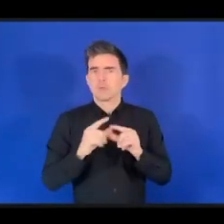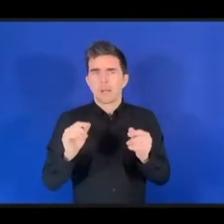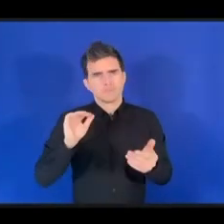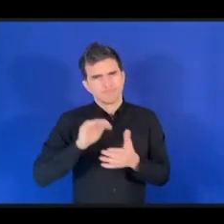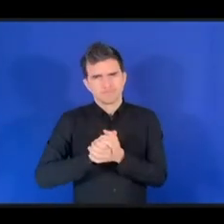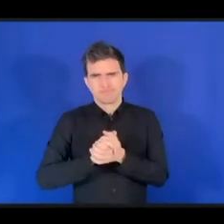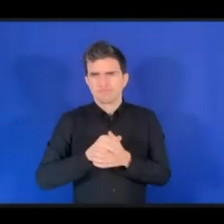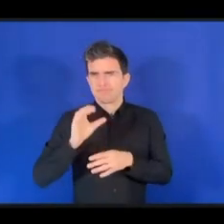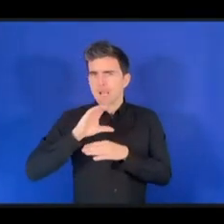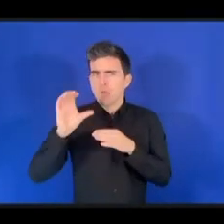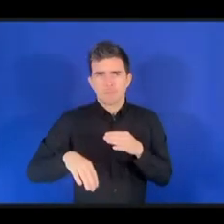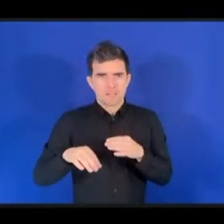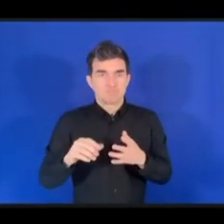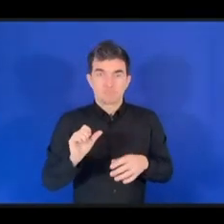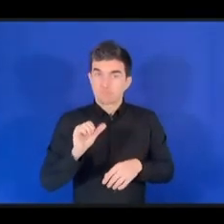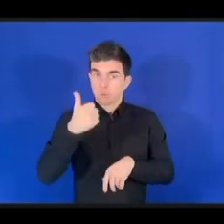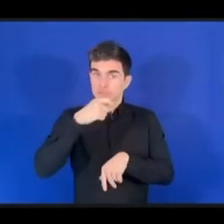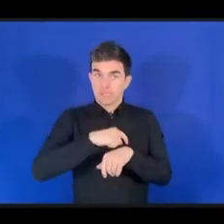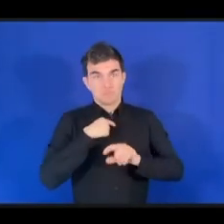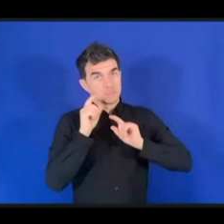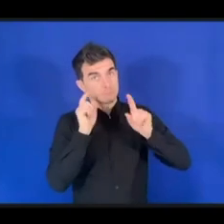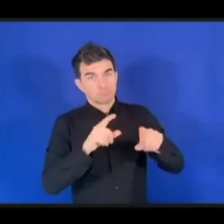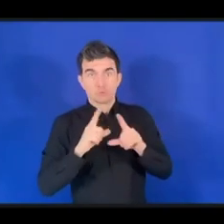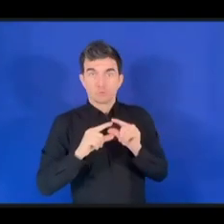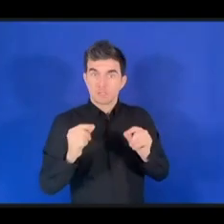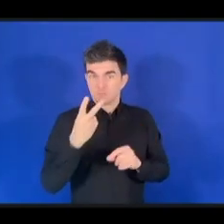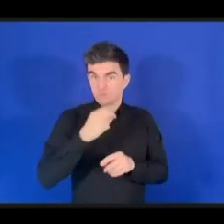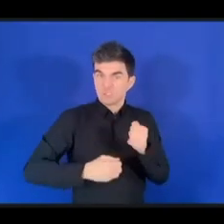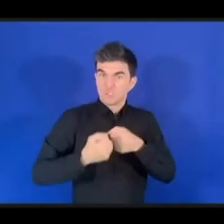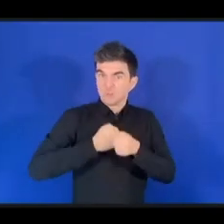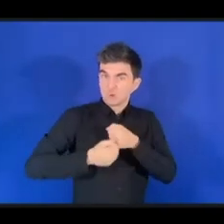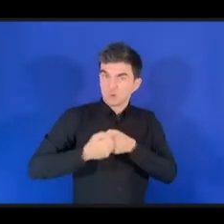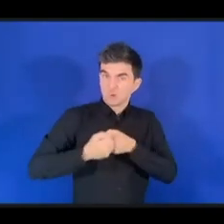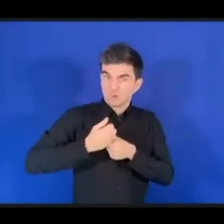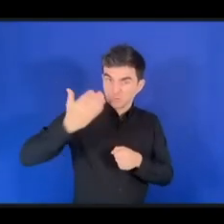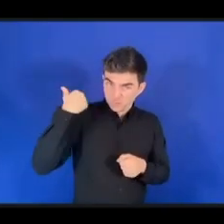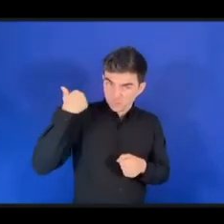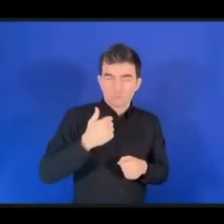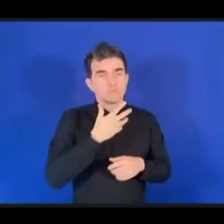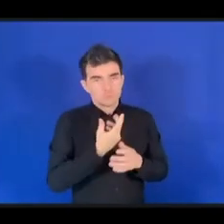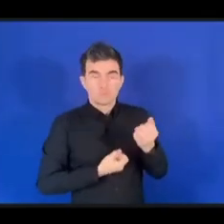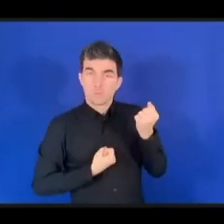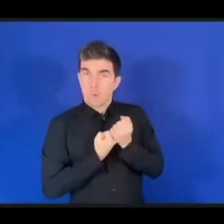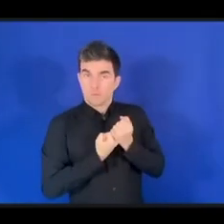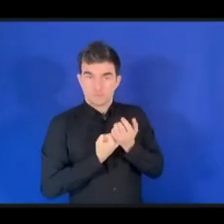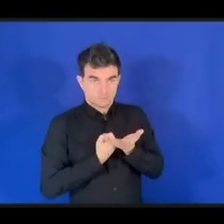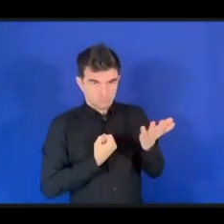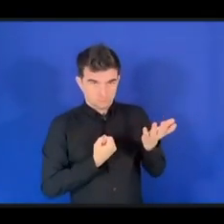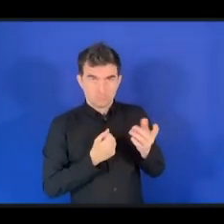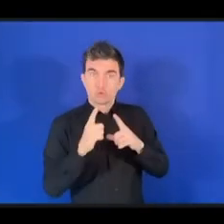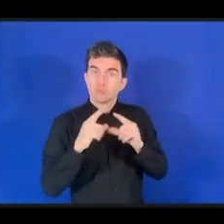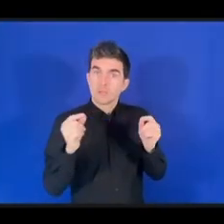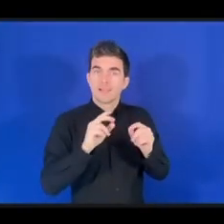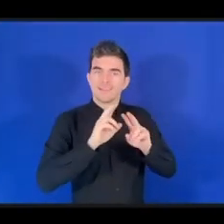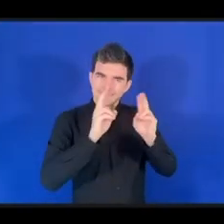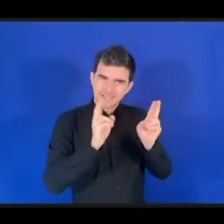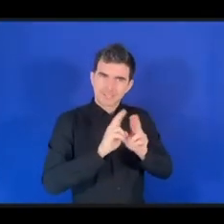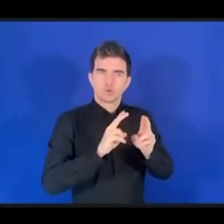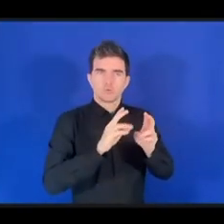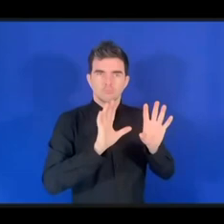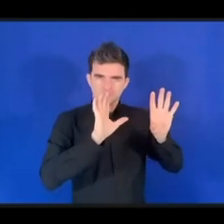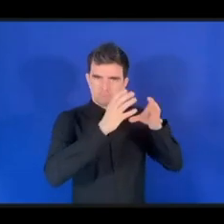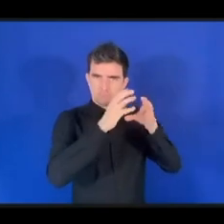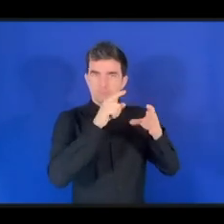الكاريبي وهذه هي المره الاولى التي اتي فيها الى اليابان منذ اكثر من 20 عاما وكان هذا